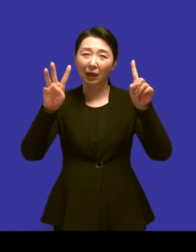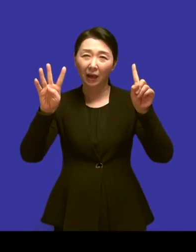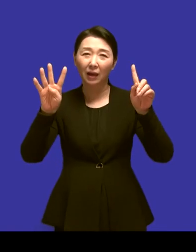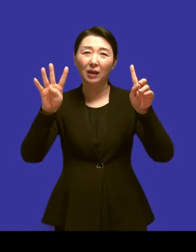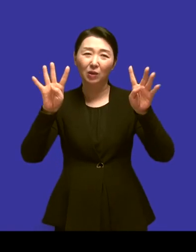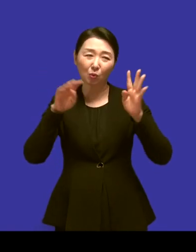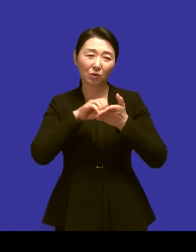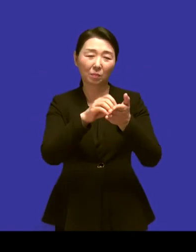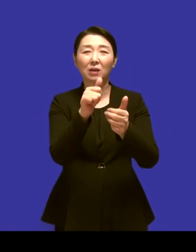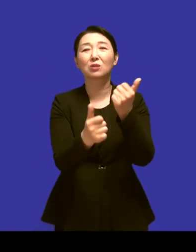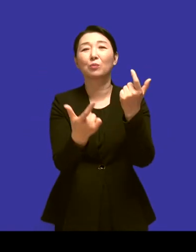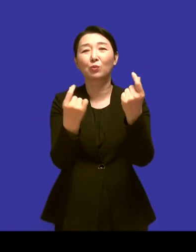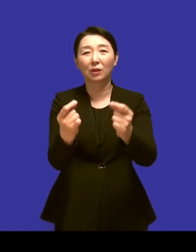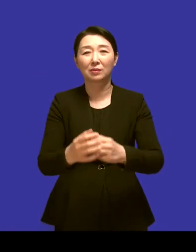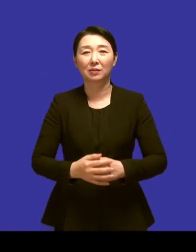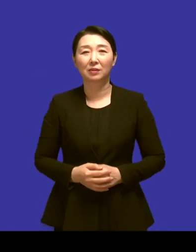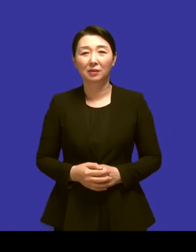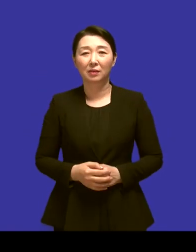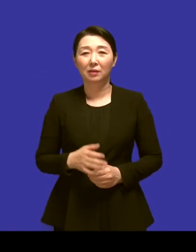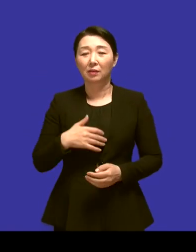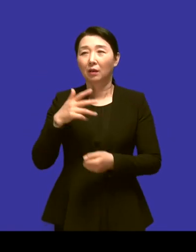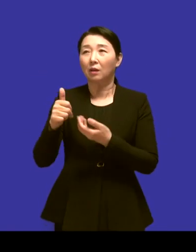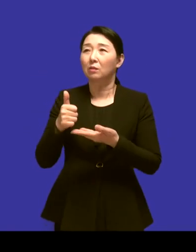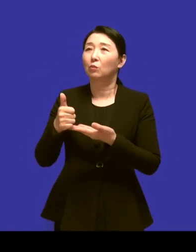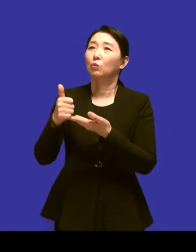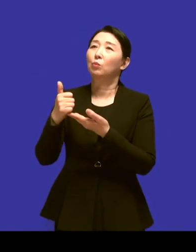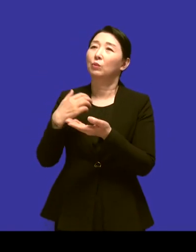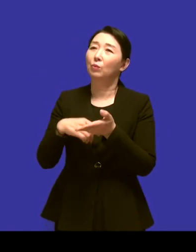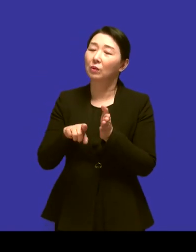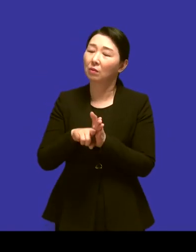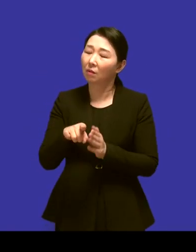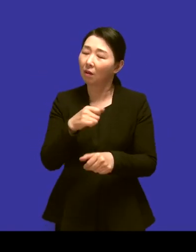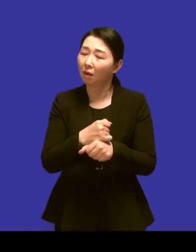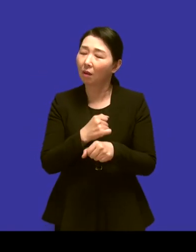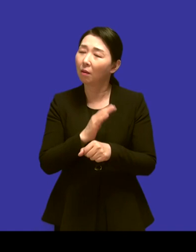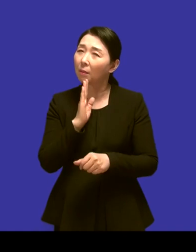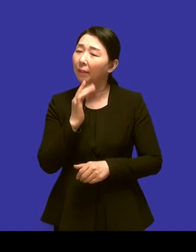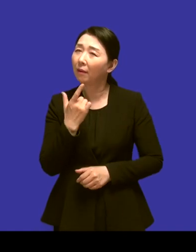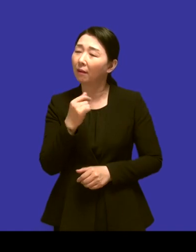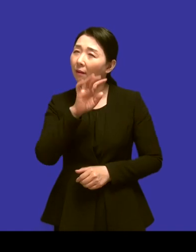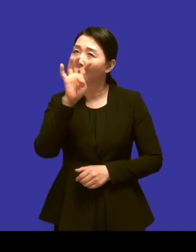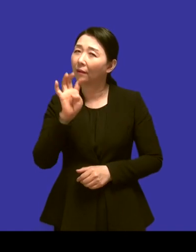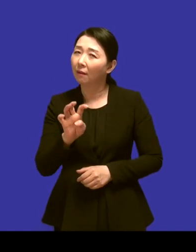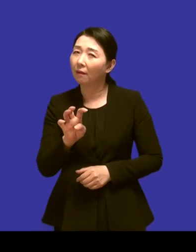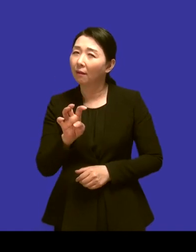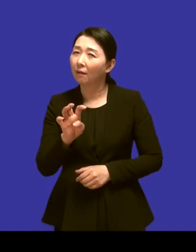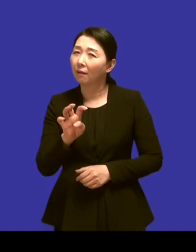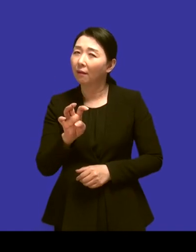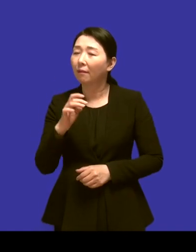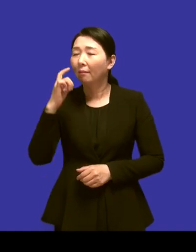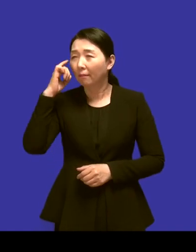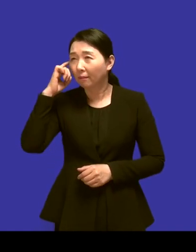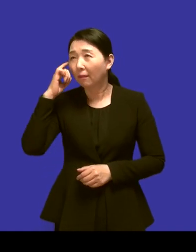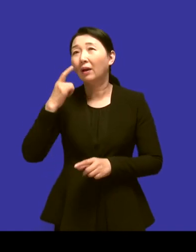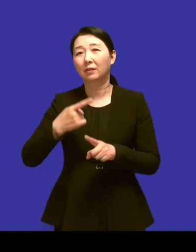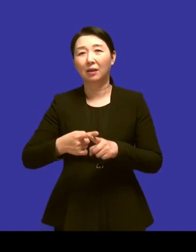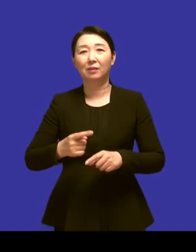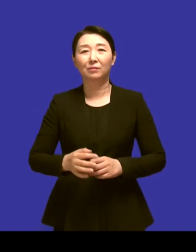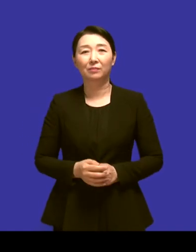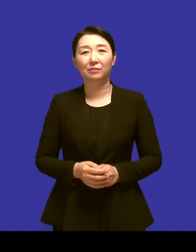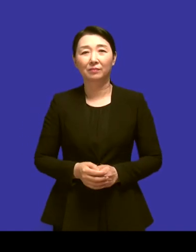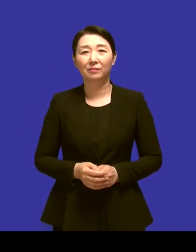그래서 아 이게 내가 하나님을 높이려고 이렇게 하는 게 맞나 이런 식으로 하면서 생각을 하다가